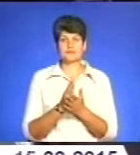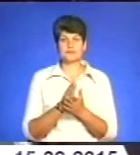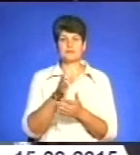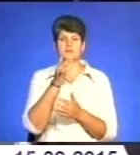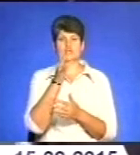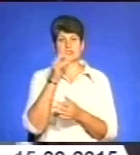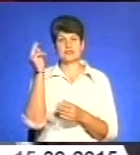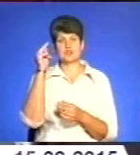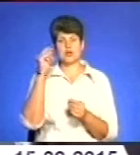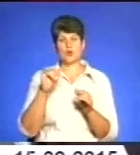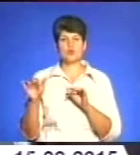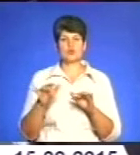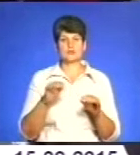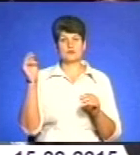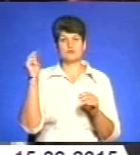під час навчального процесу у